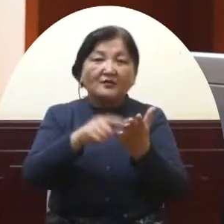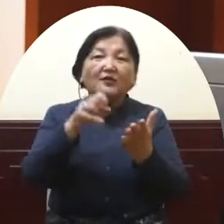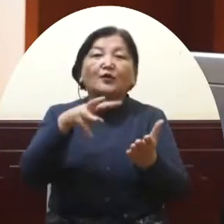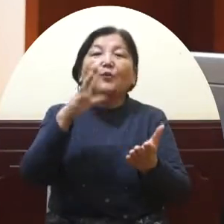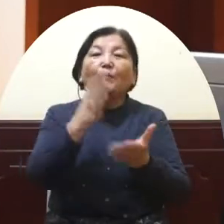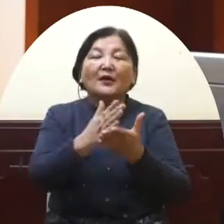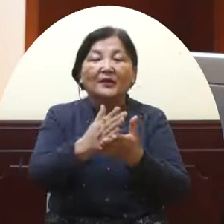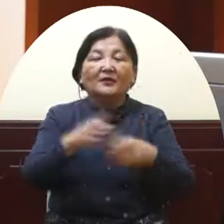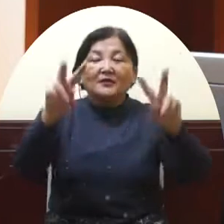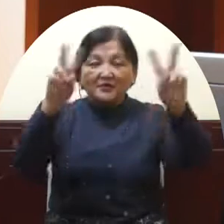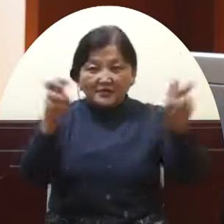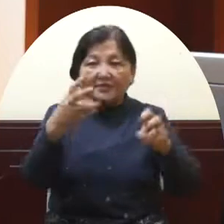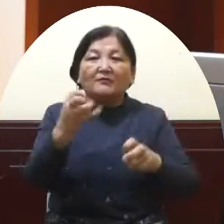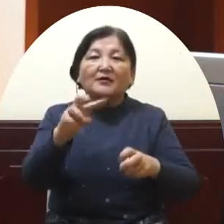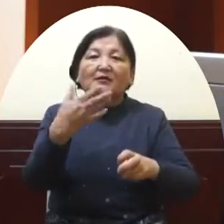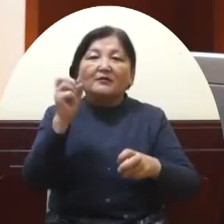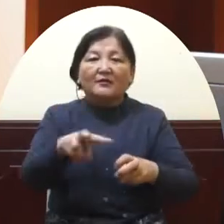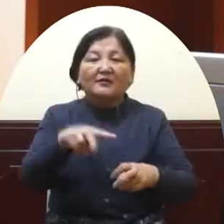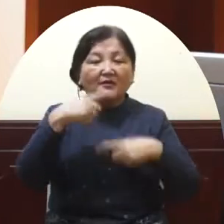сэдвийг илтгэлд тавьж байгаа маа.